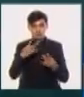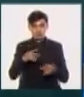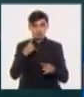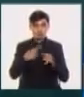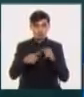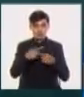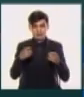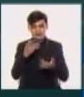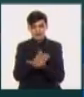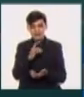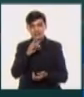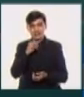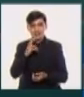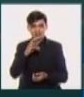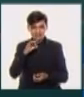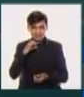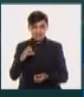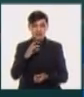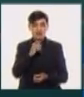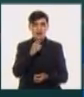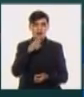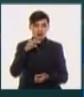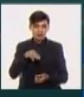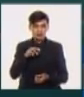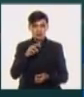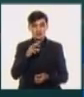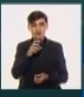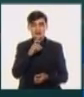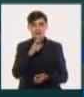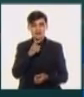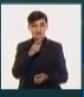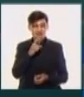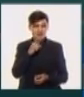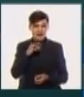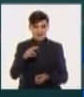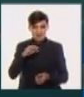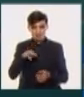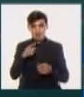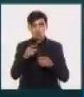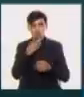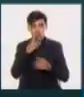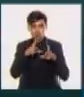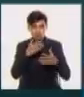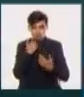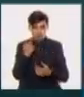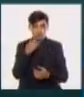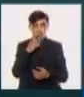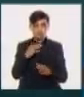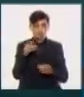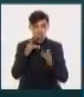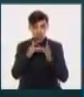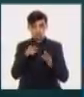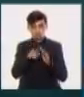отелей. Риксос, Рахат Палас, чего только нету. Куча разных отелей. Хаят. Они все пустуют сейчас, потому что нет туристов. Инфраструктура у них готовая